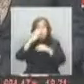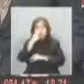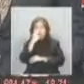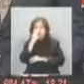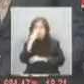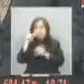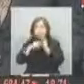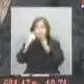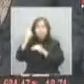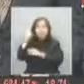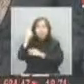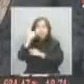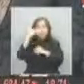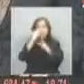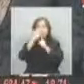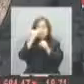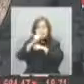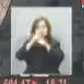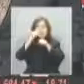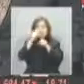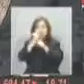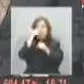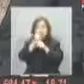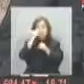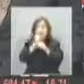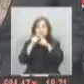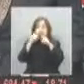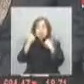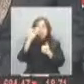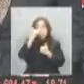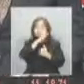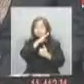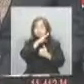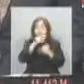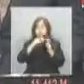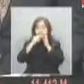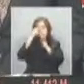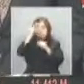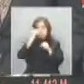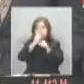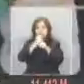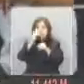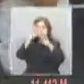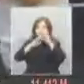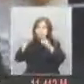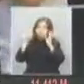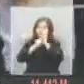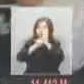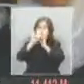ตขององกรมอยโกกับ Chen Mosleyซึเป็นไททกคนรอคอยนั้นปะเกีวจะสามารถน็กได้ไม่เกินยกหกค่ะ